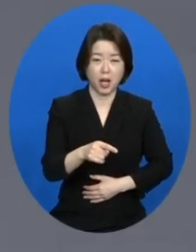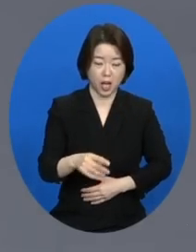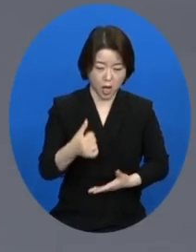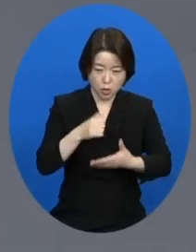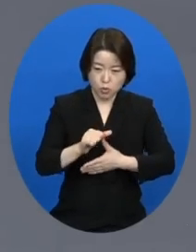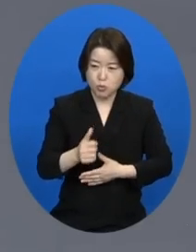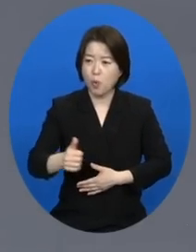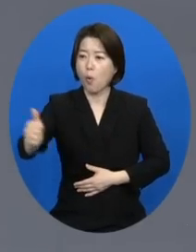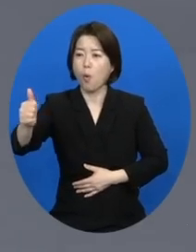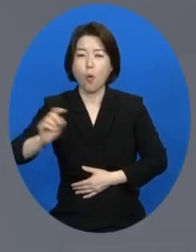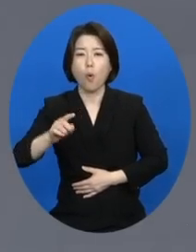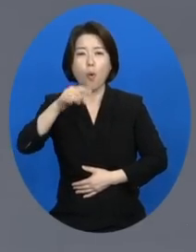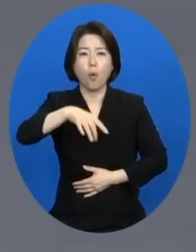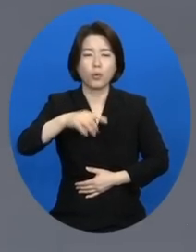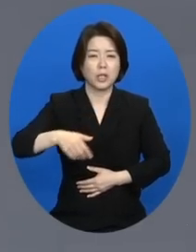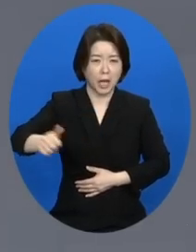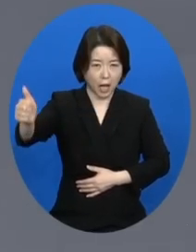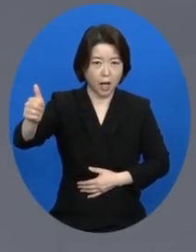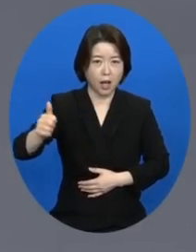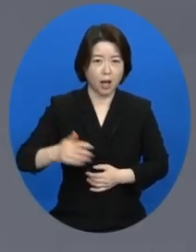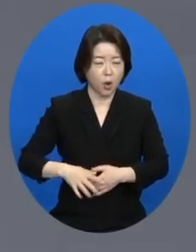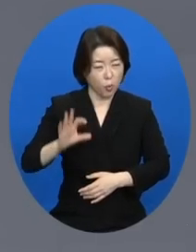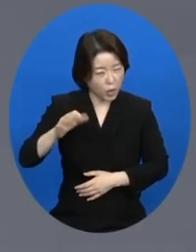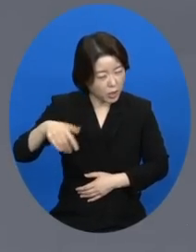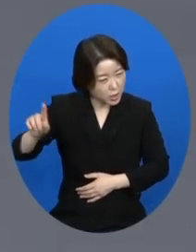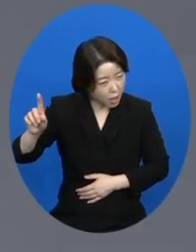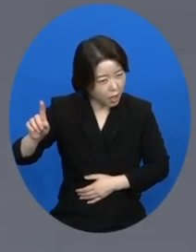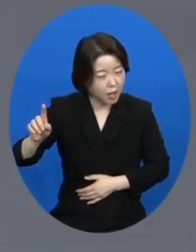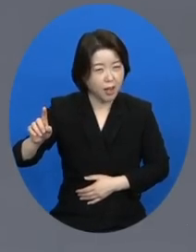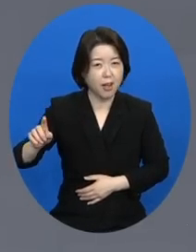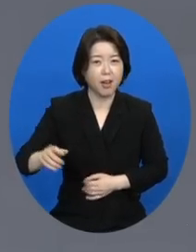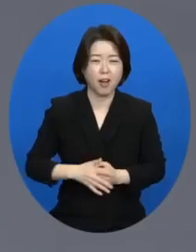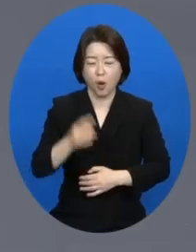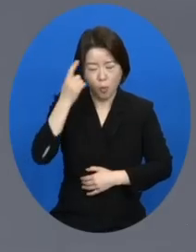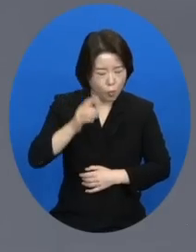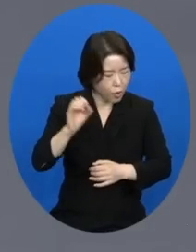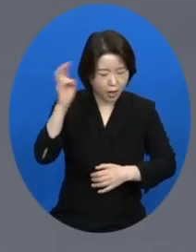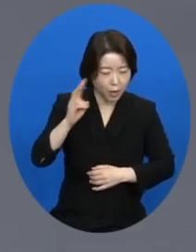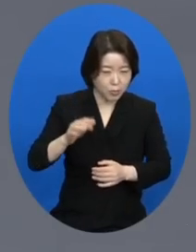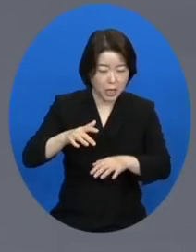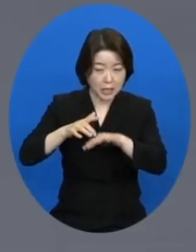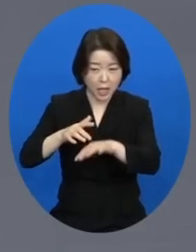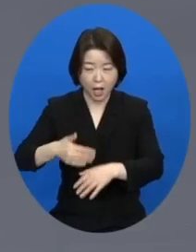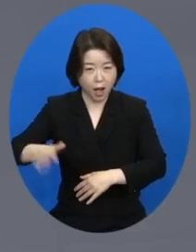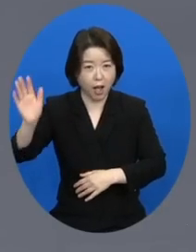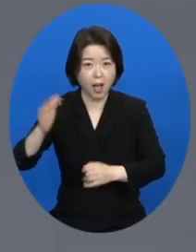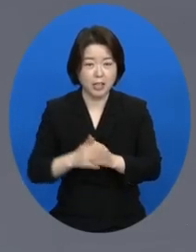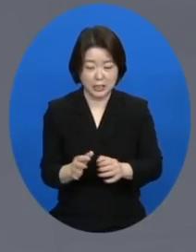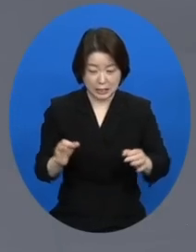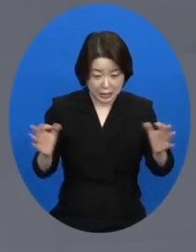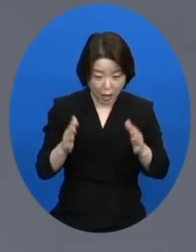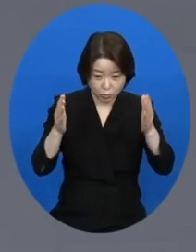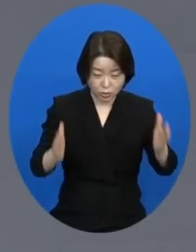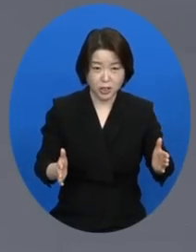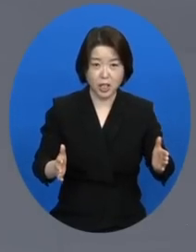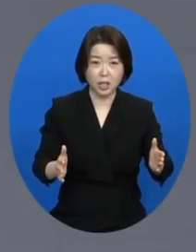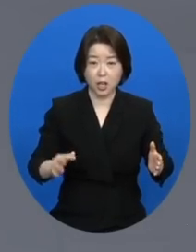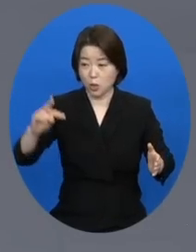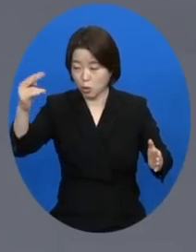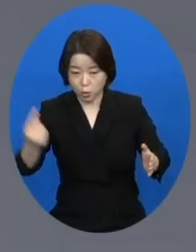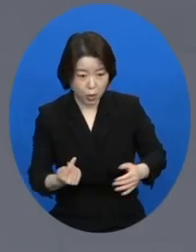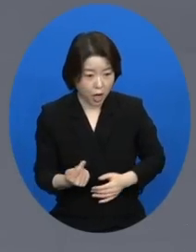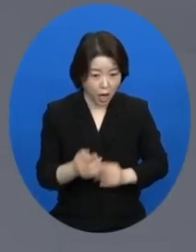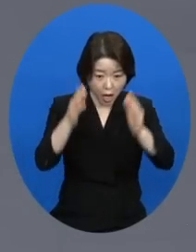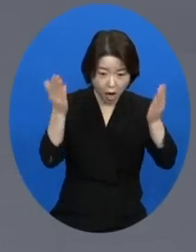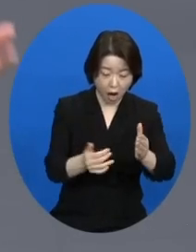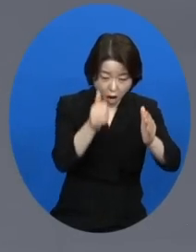없었던 것일까? 화장실 갔나요? 왜 갑자기 사라지냐 이거죠. 그 짧은 순간에 나중에 돌아와서 내